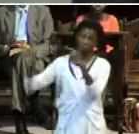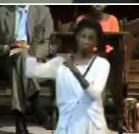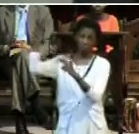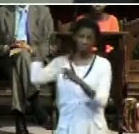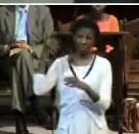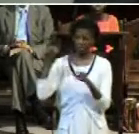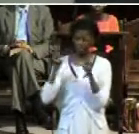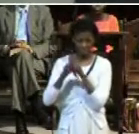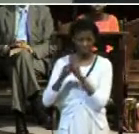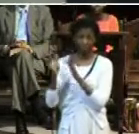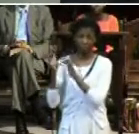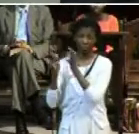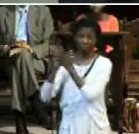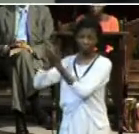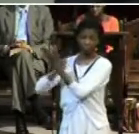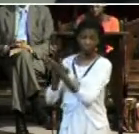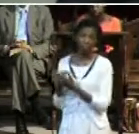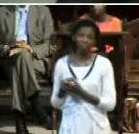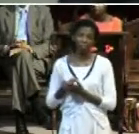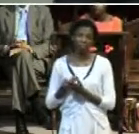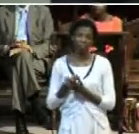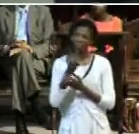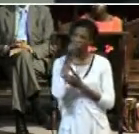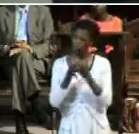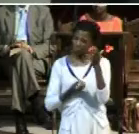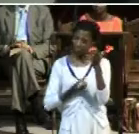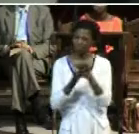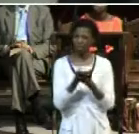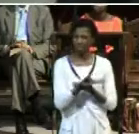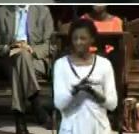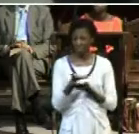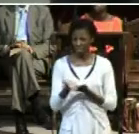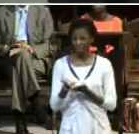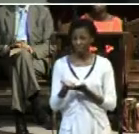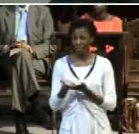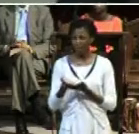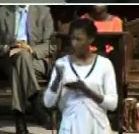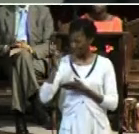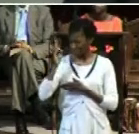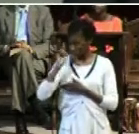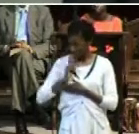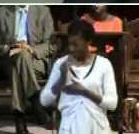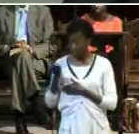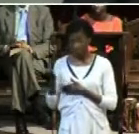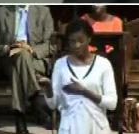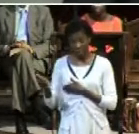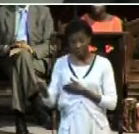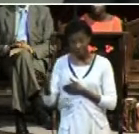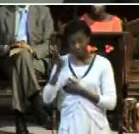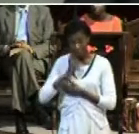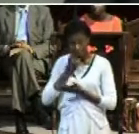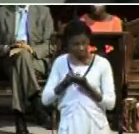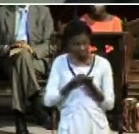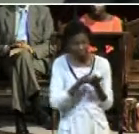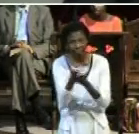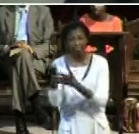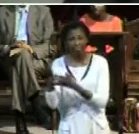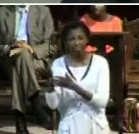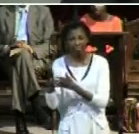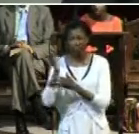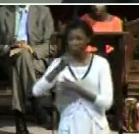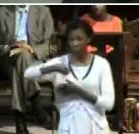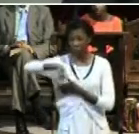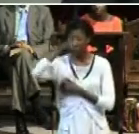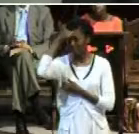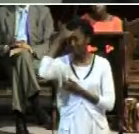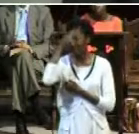avec cette femme. Que cette bonne nouvelle portée par cette femme pécheresse à un moment donné reste dans nos